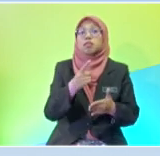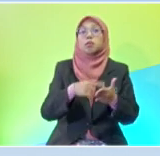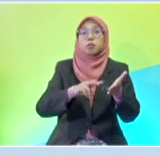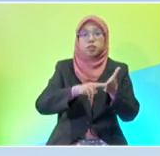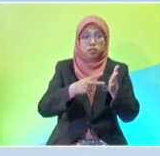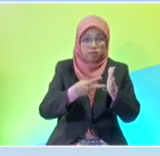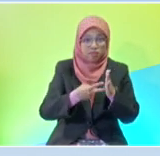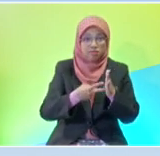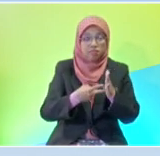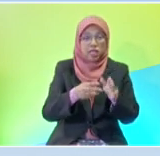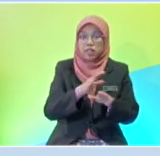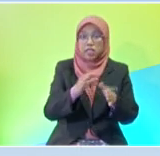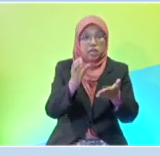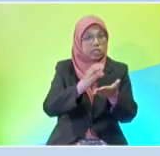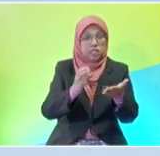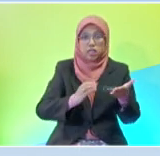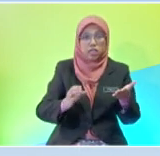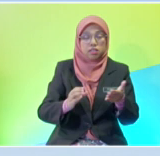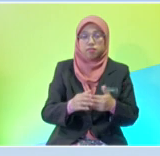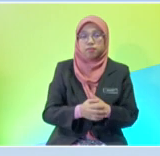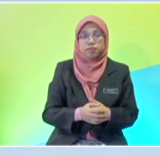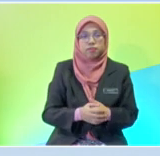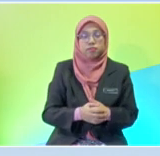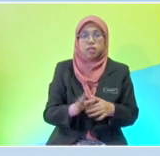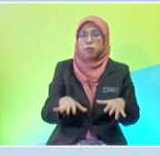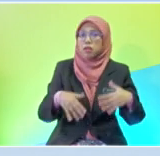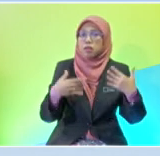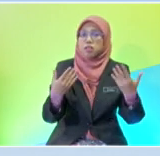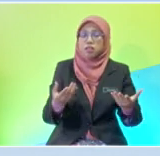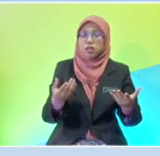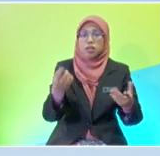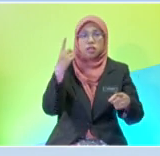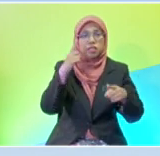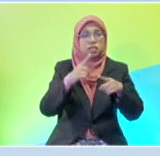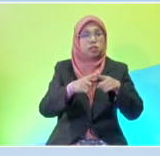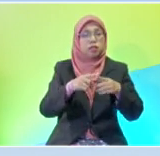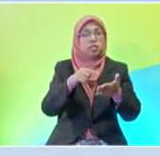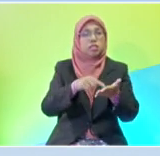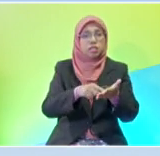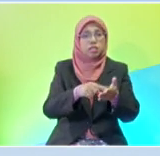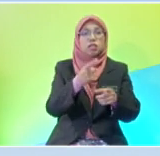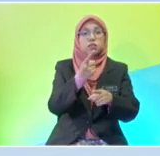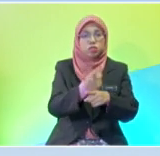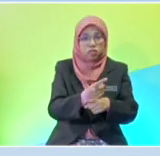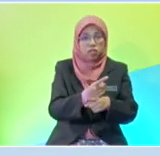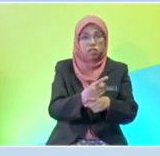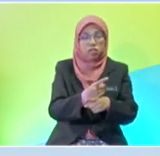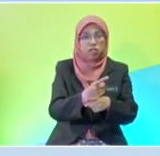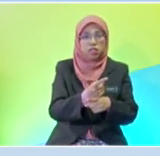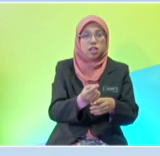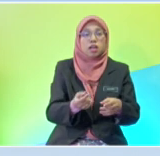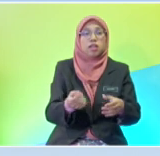tidak dicatat langsung Bagaimanakah kesiapan ini dibetulkan dalam channel